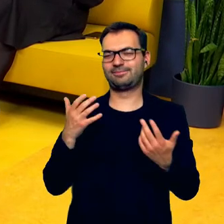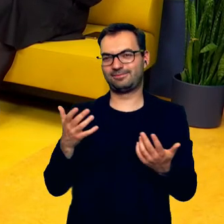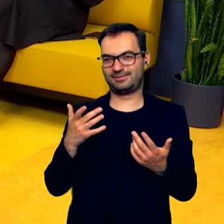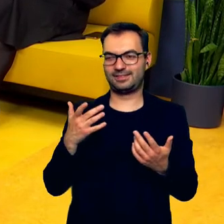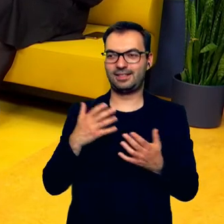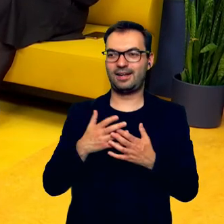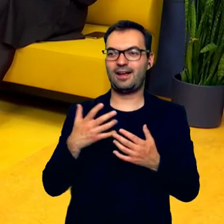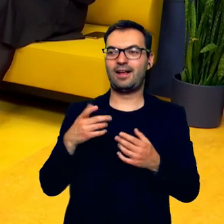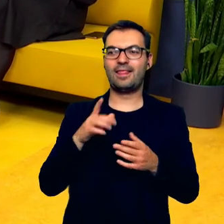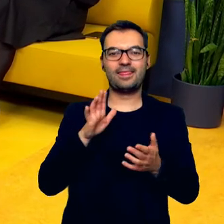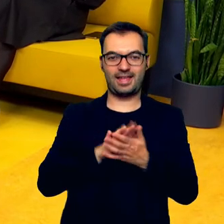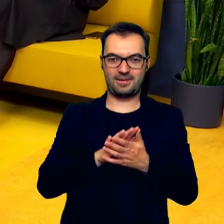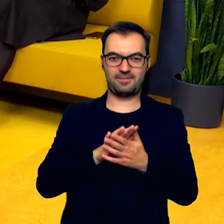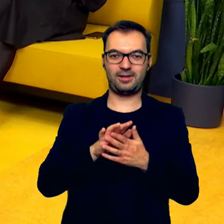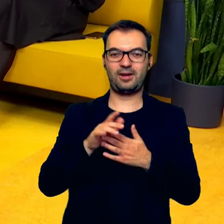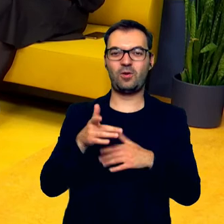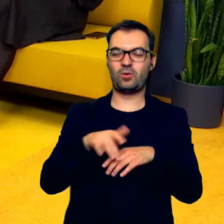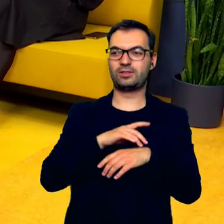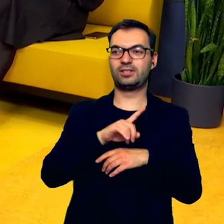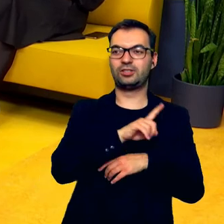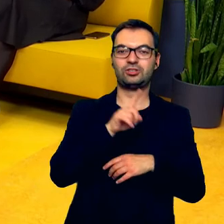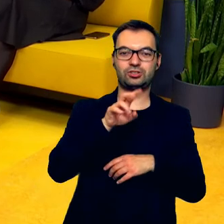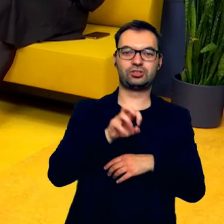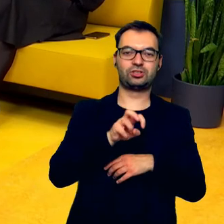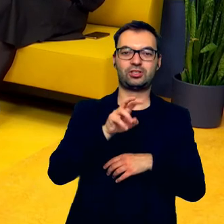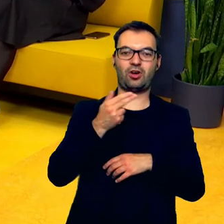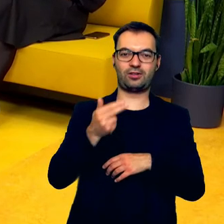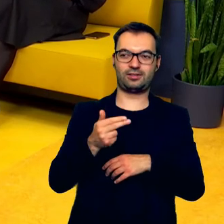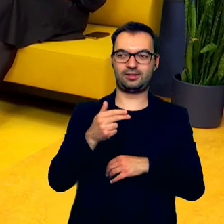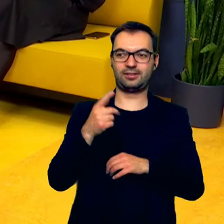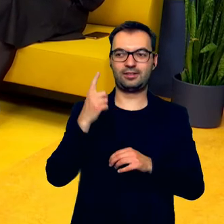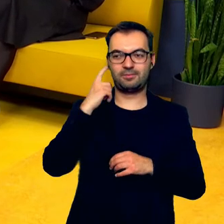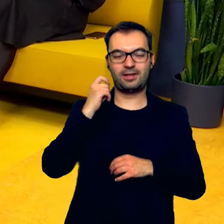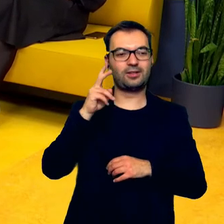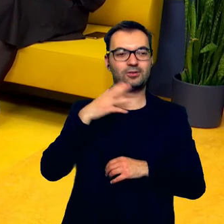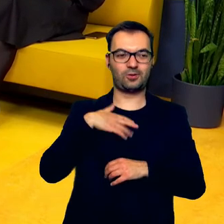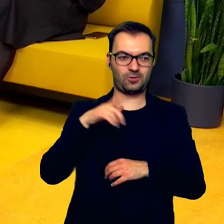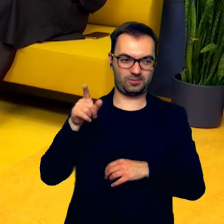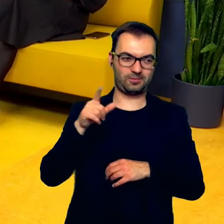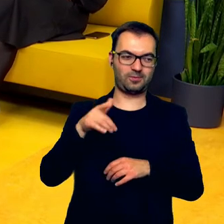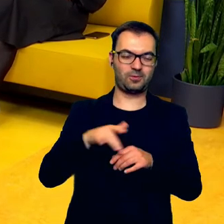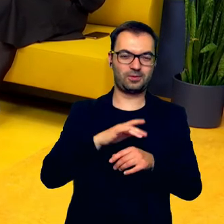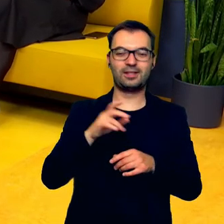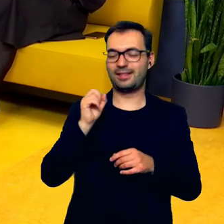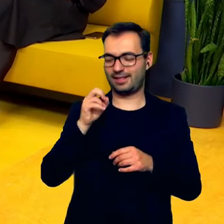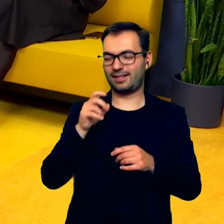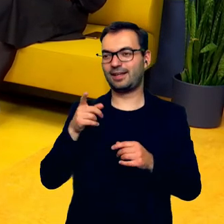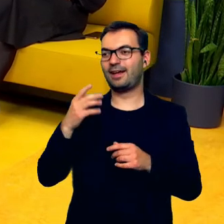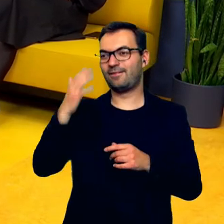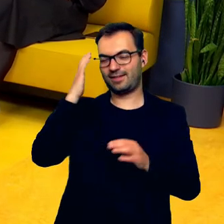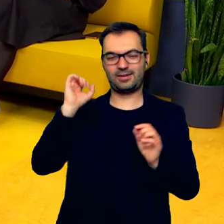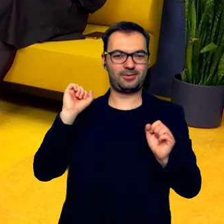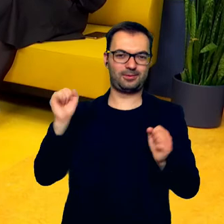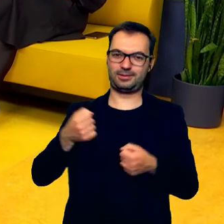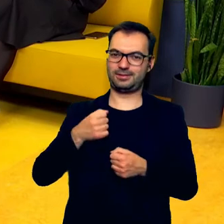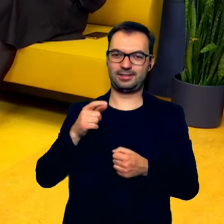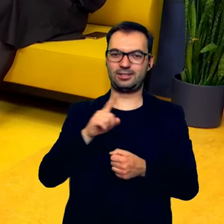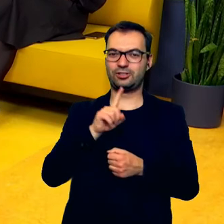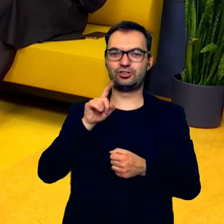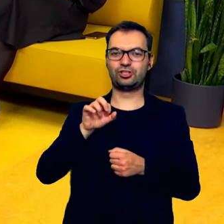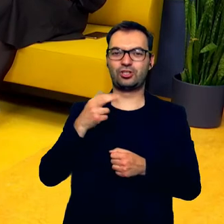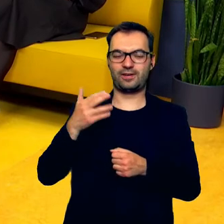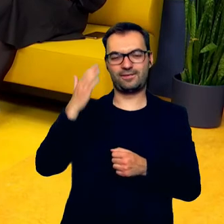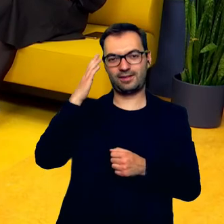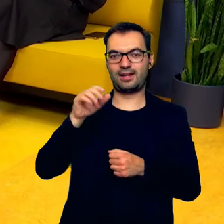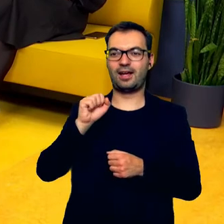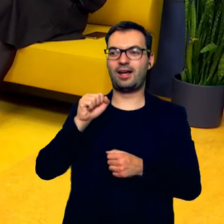to ona jest w typie Popielskiego, bo Żychoń nie tylko, że... On pamięta, kogo lubi Popielski. Oczywiście, nie tylko, że wie doskonale o